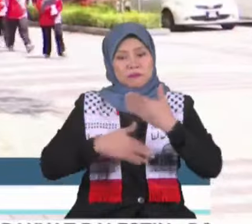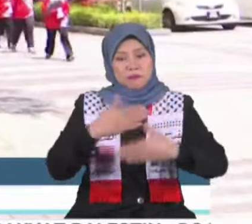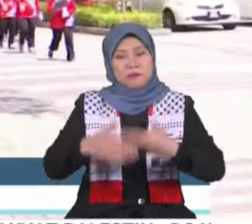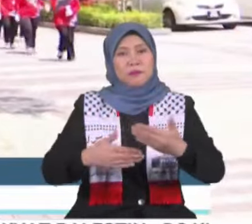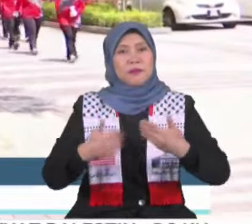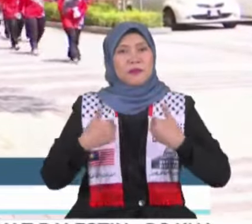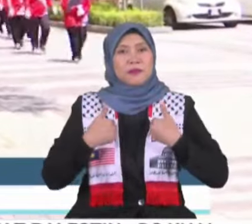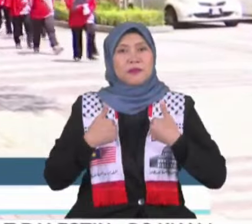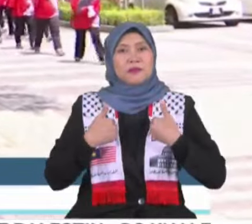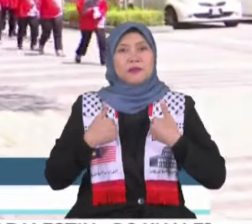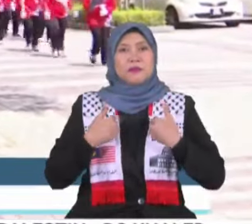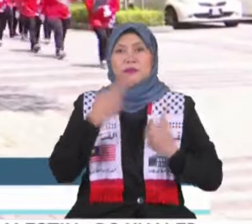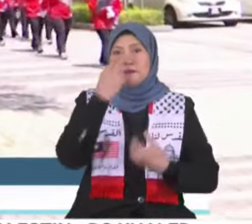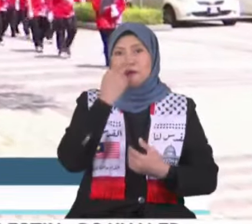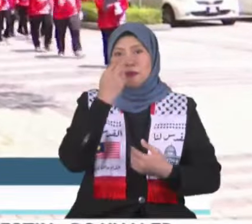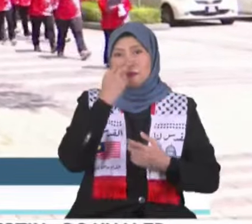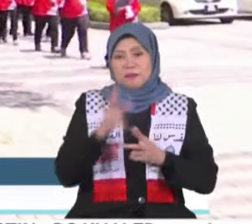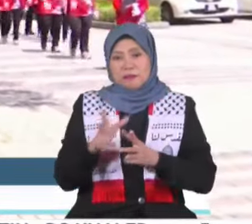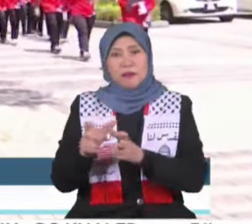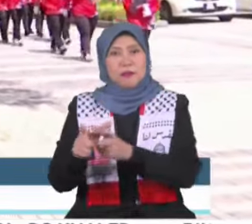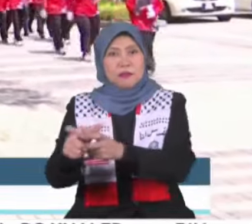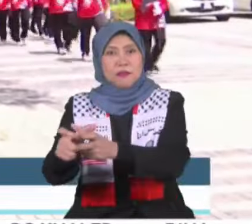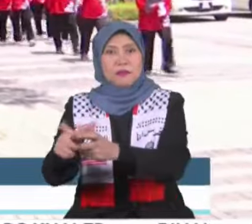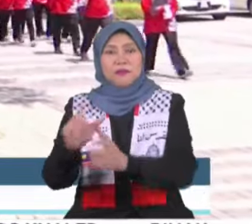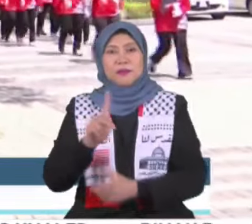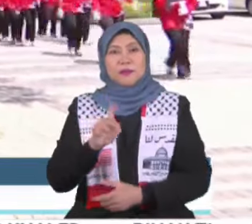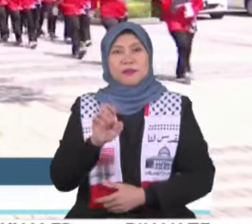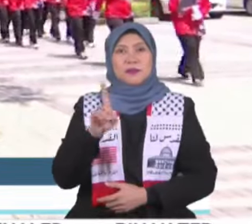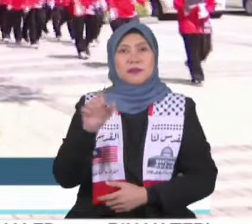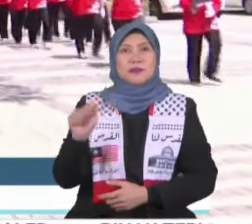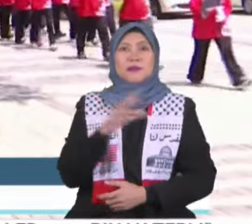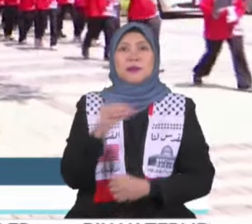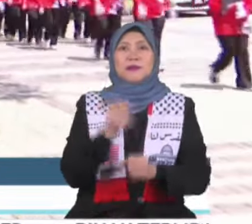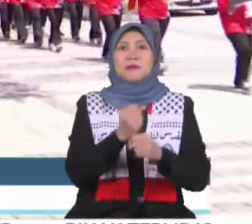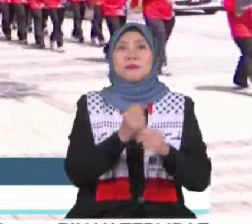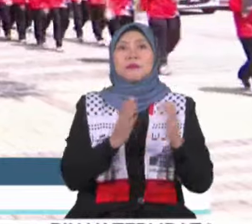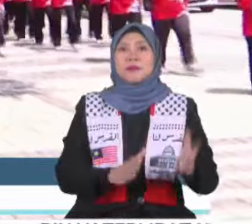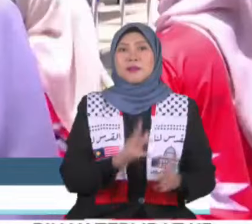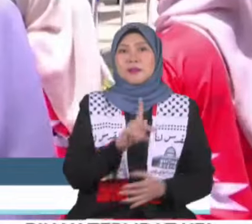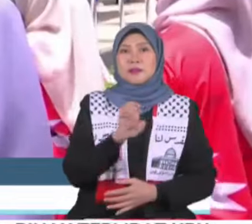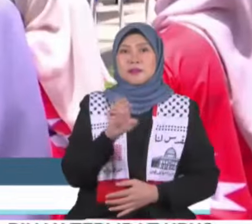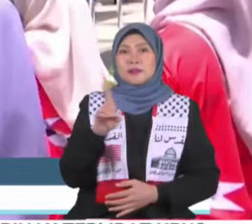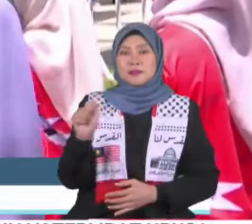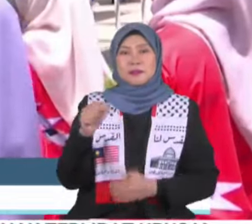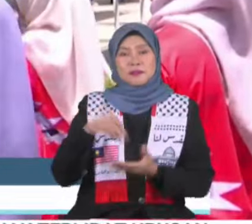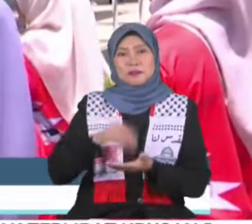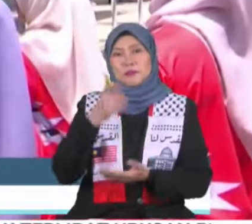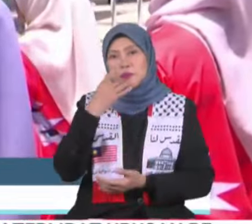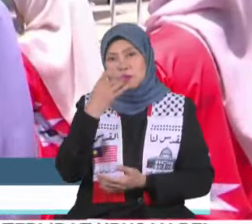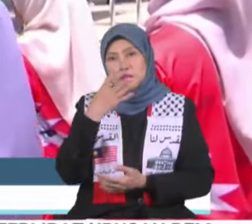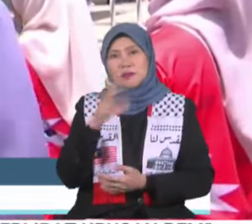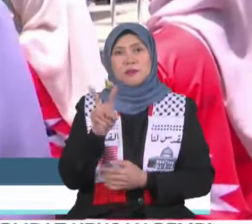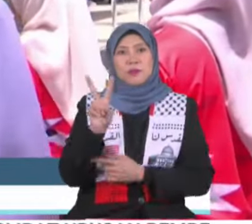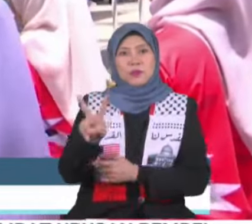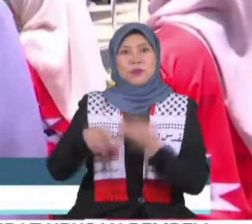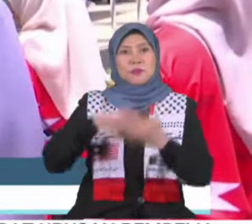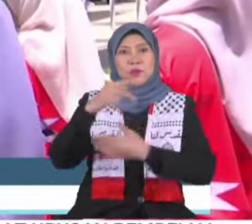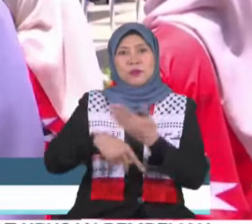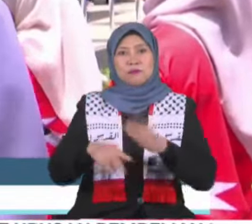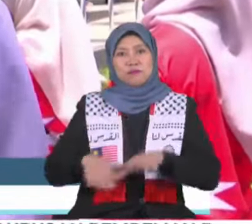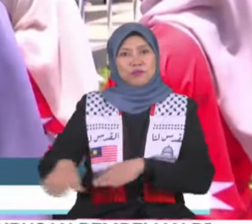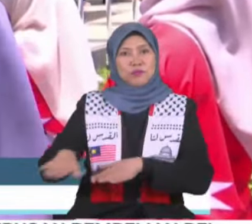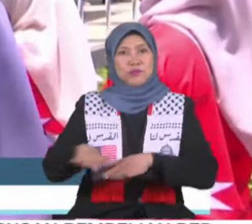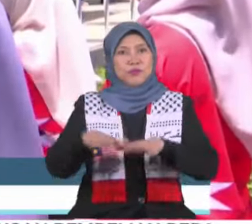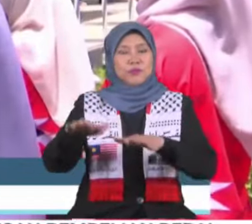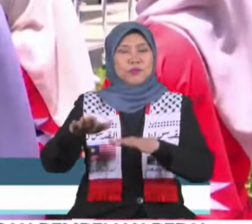Run Merdeka KEDA melibatkan warga kerja KEDA yang diadakan di Alustar. Ia disusuli dua siri konvoi